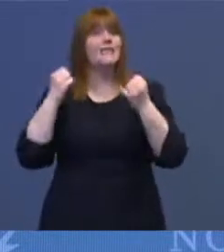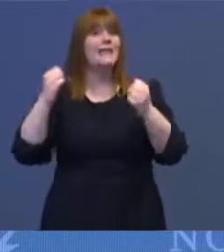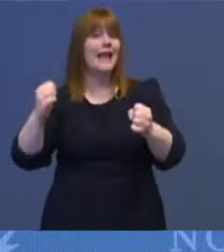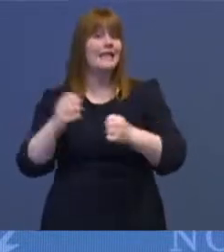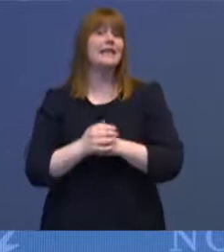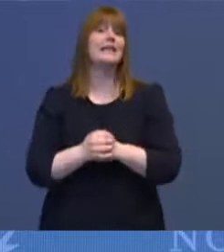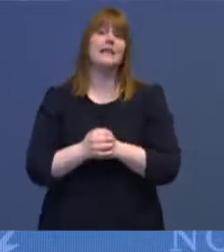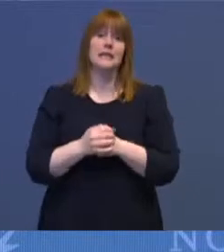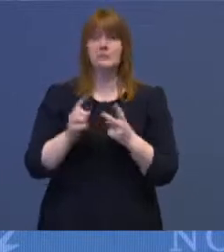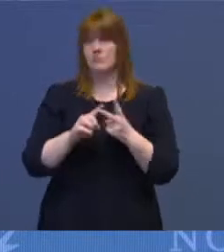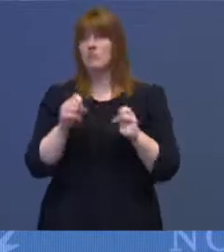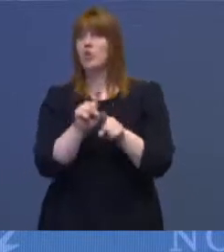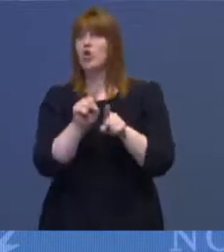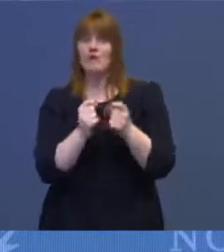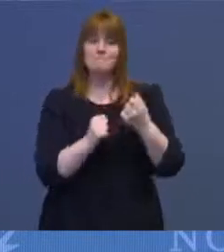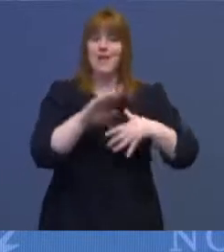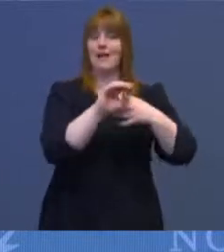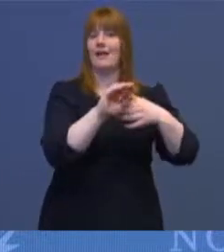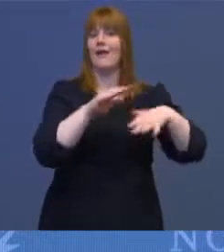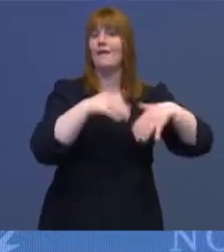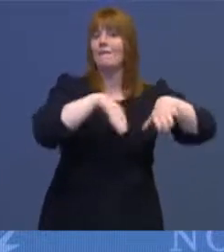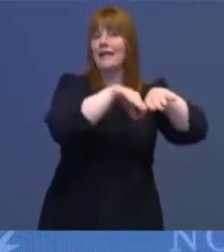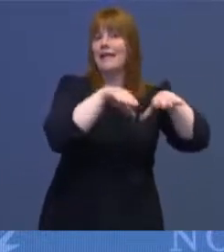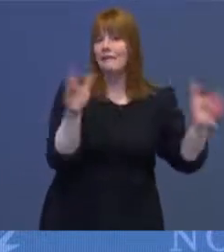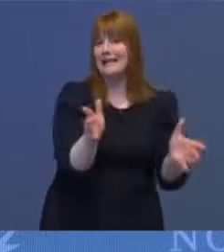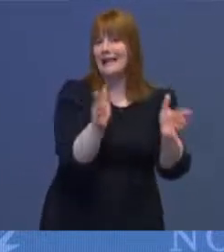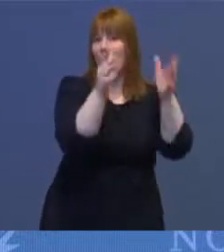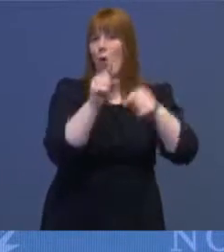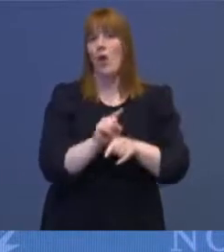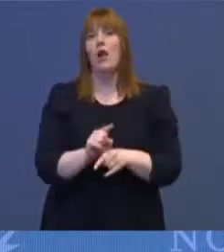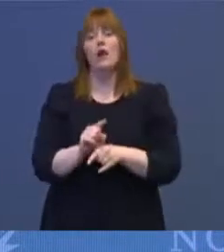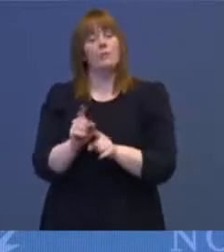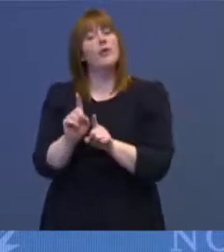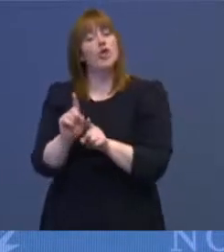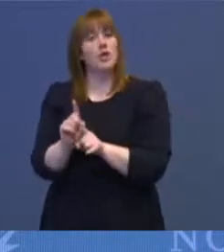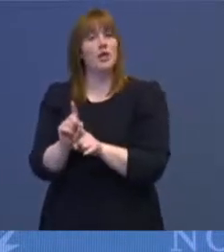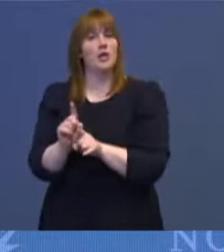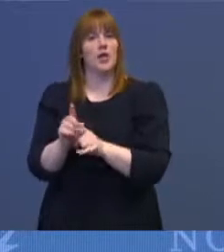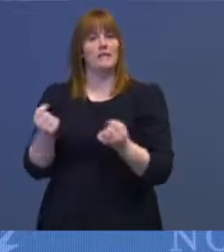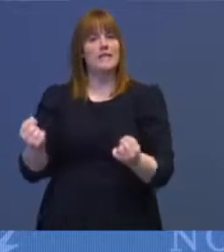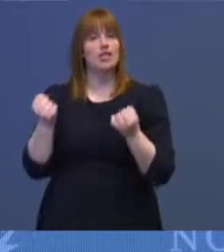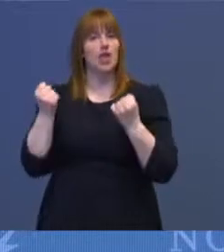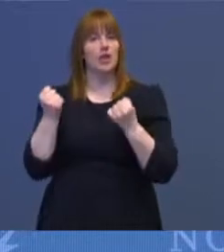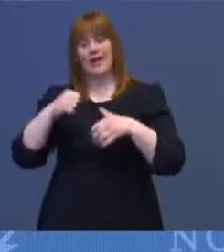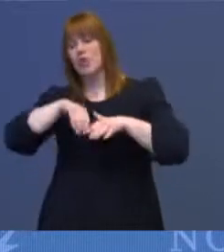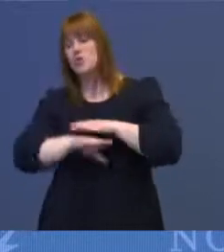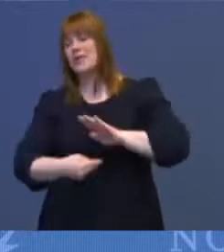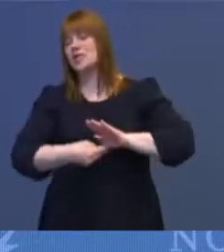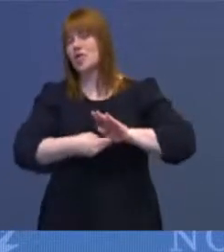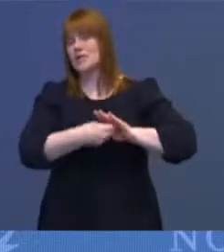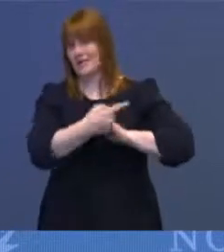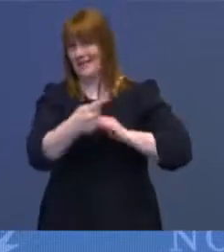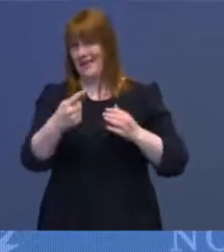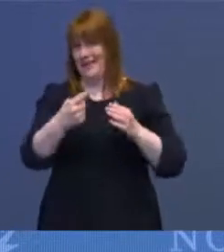Økt aktivitet vil bety mer vedlikehold og behov for mer reservedeler, og derfor styrker også regjeringen understøttelsen av disse